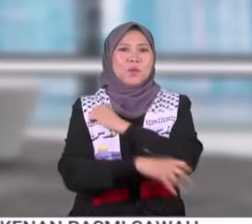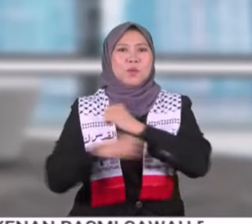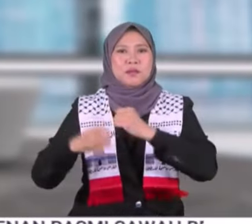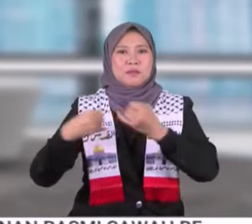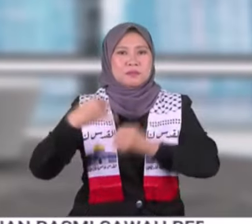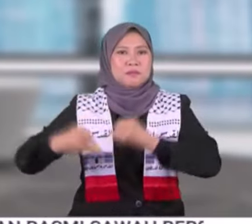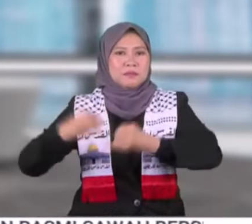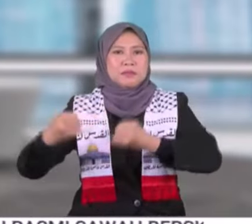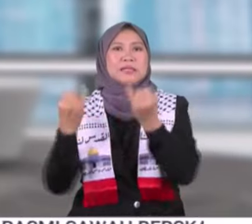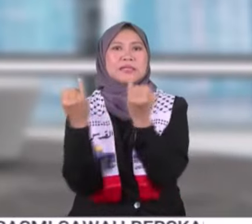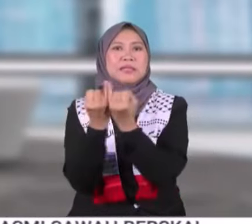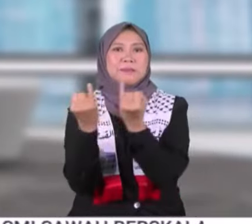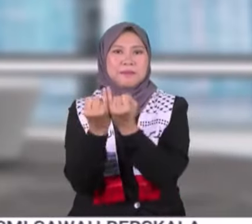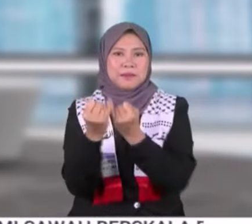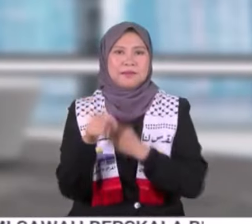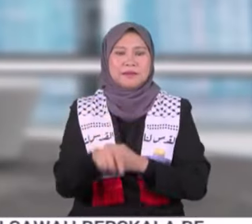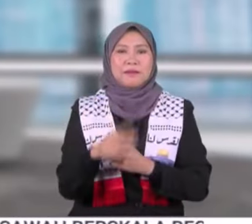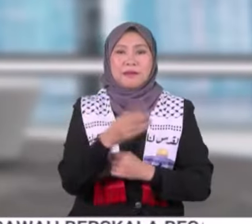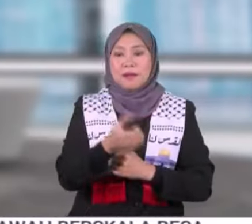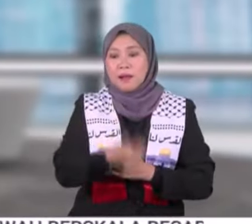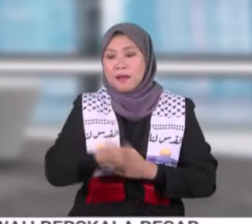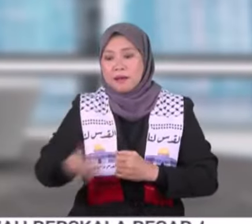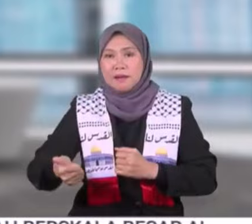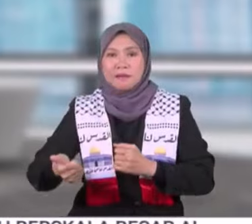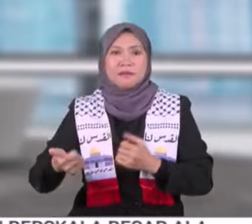peralatan digunakan turut